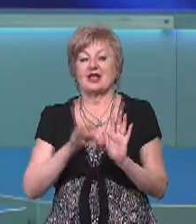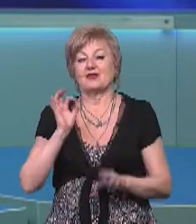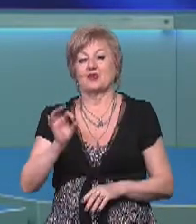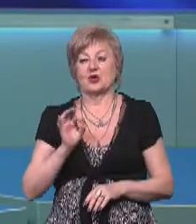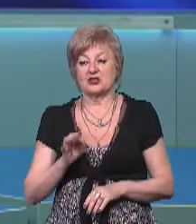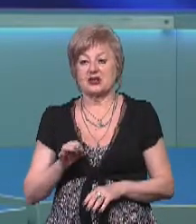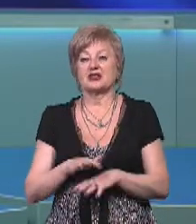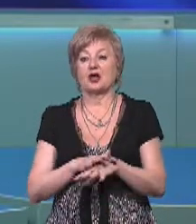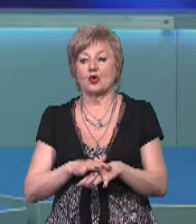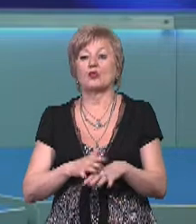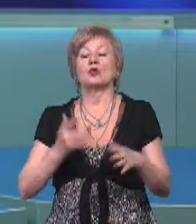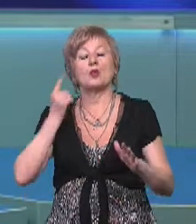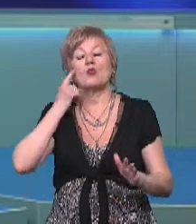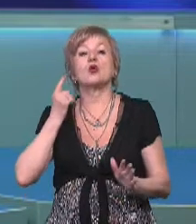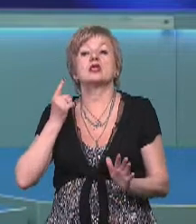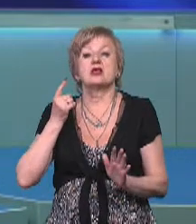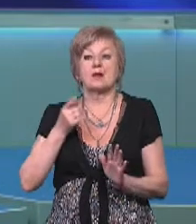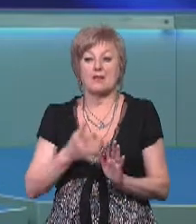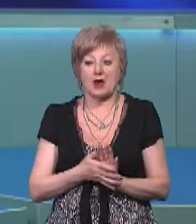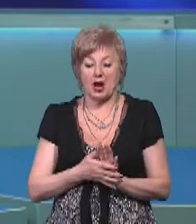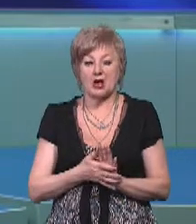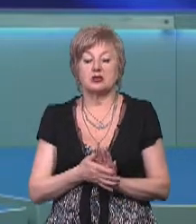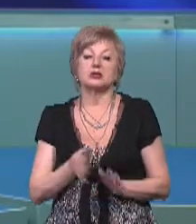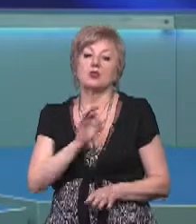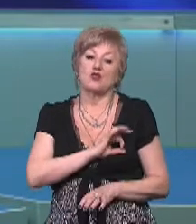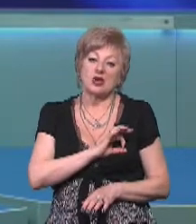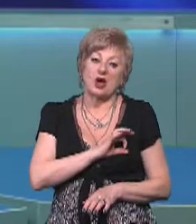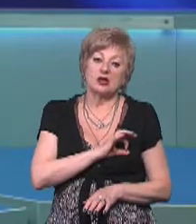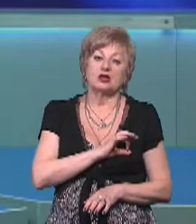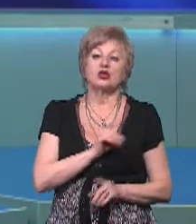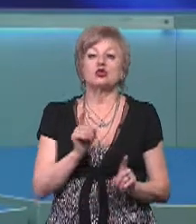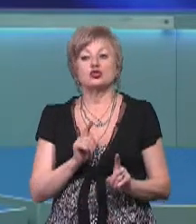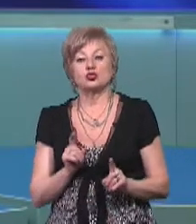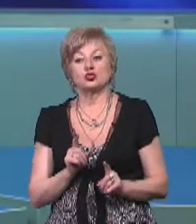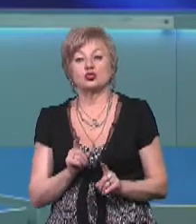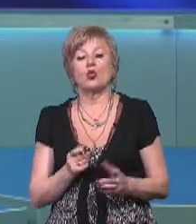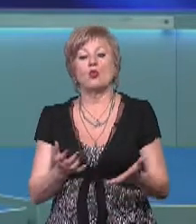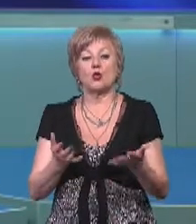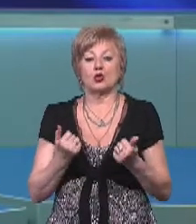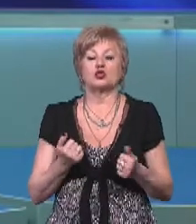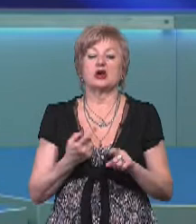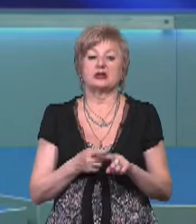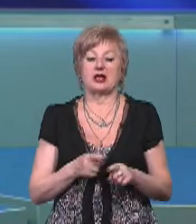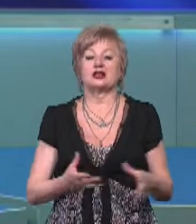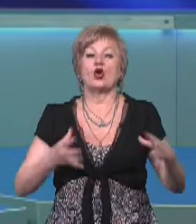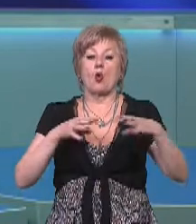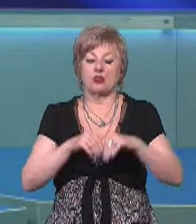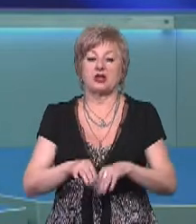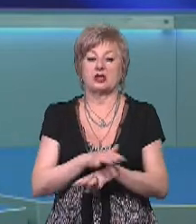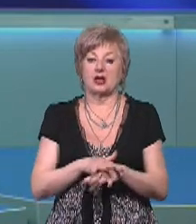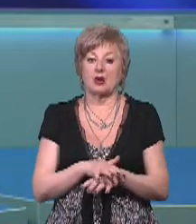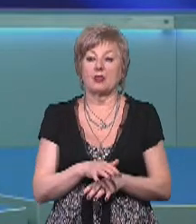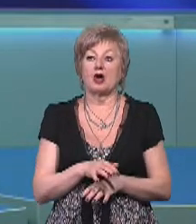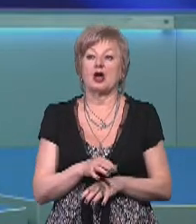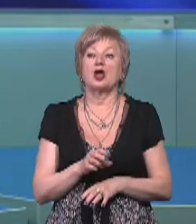99,9% громад, вони розуміють переваги, преференції, що отримує саме об'єднана територіальна громада.